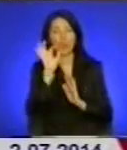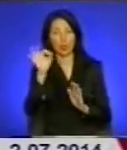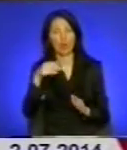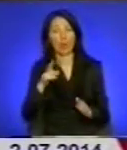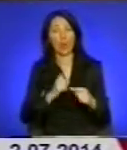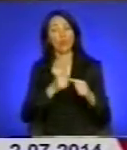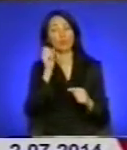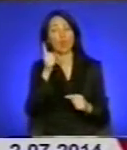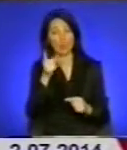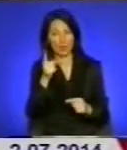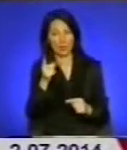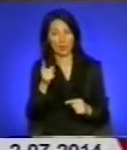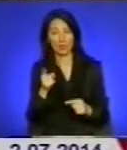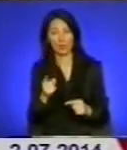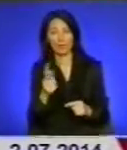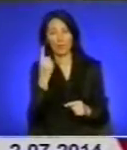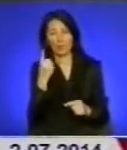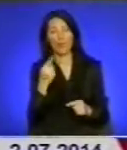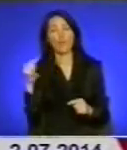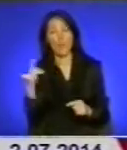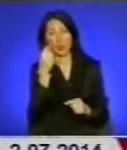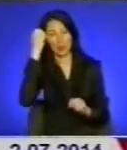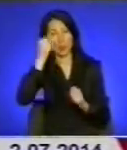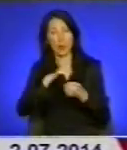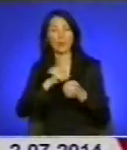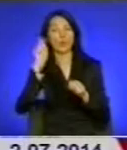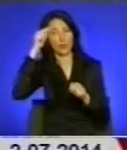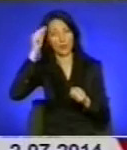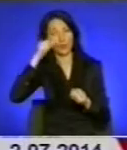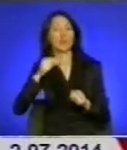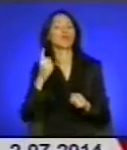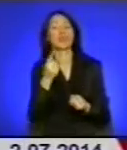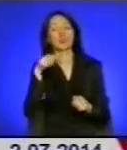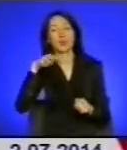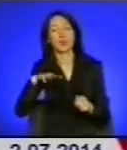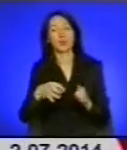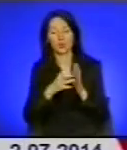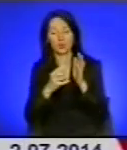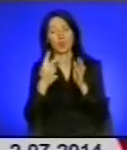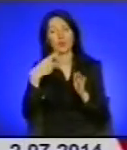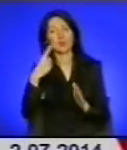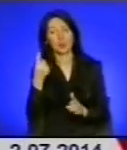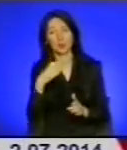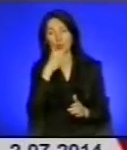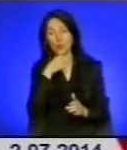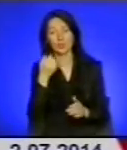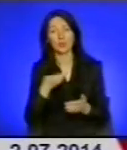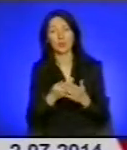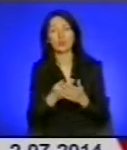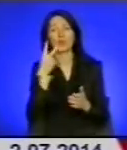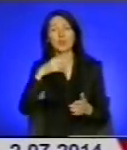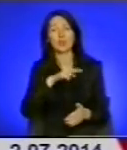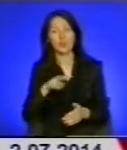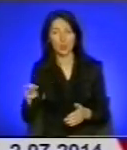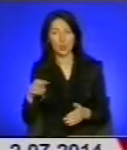вперше пам’ятку дослідили у 1721 році близько 20 мільйонів років тому назад в